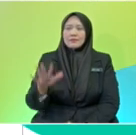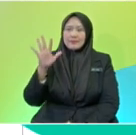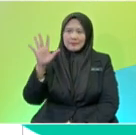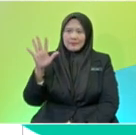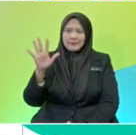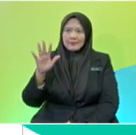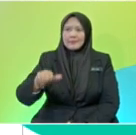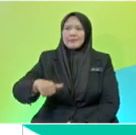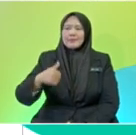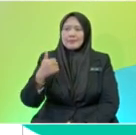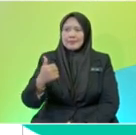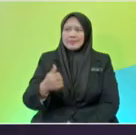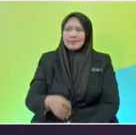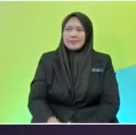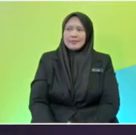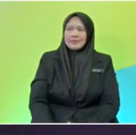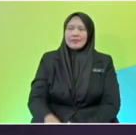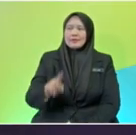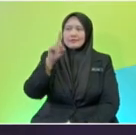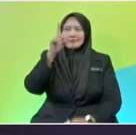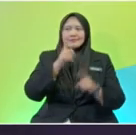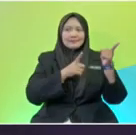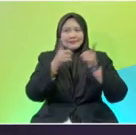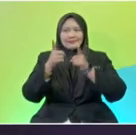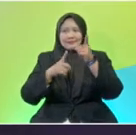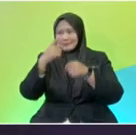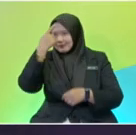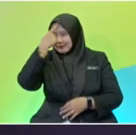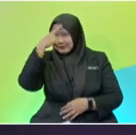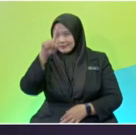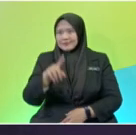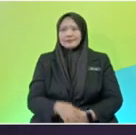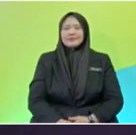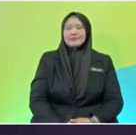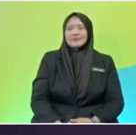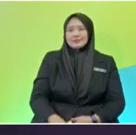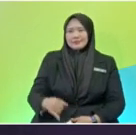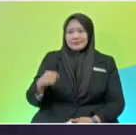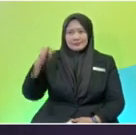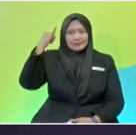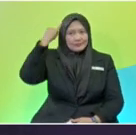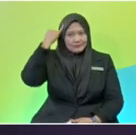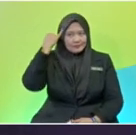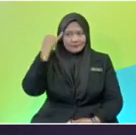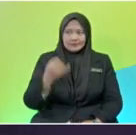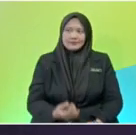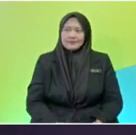hebat satu bintang untuk adik sudah satu bintang hati